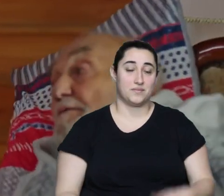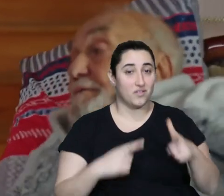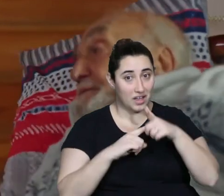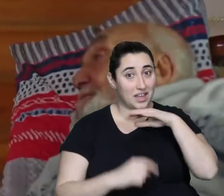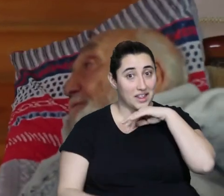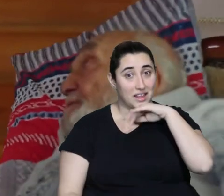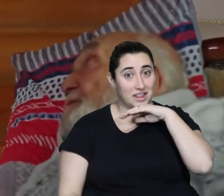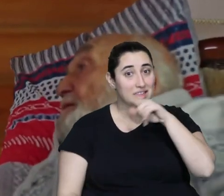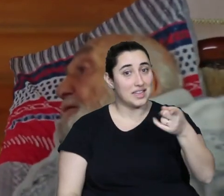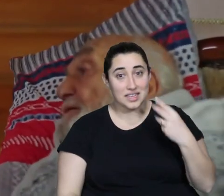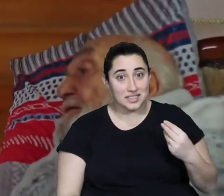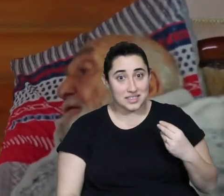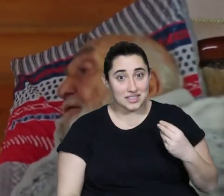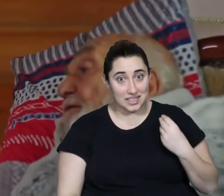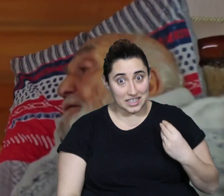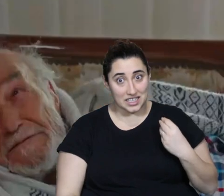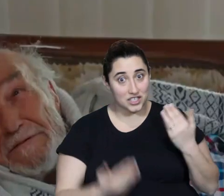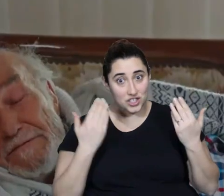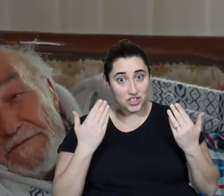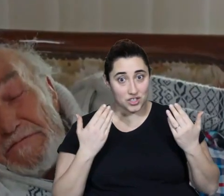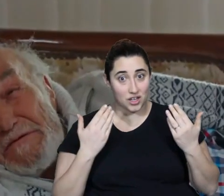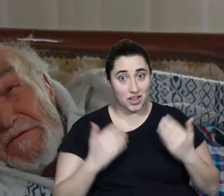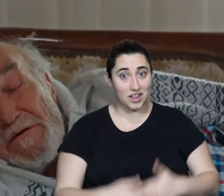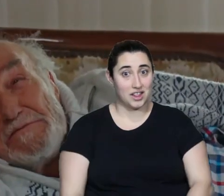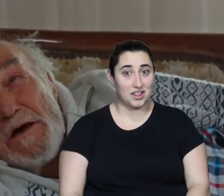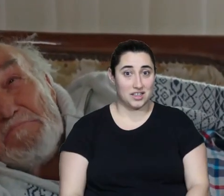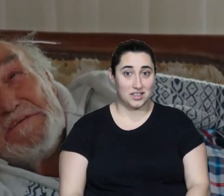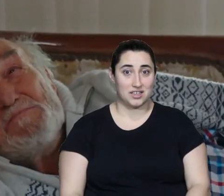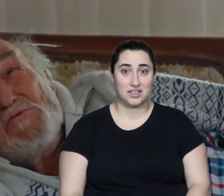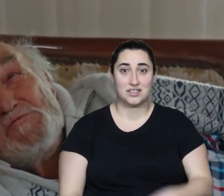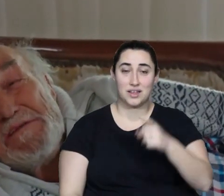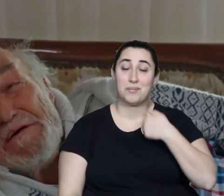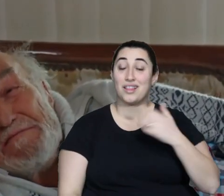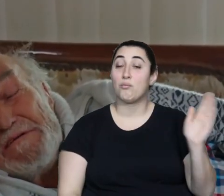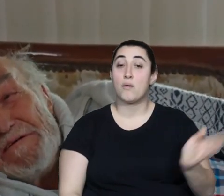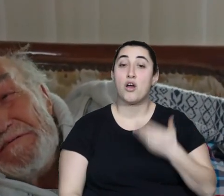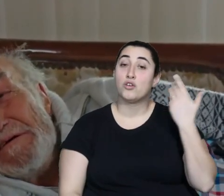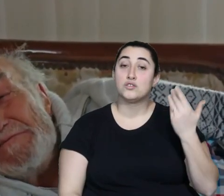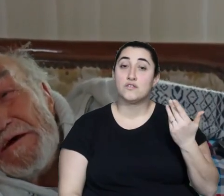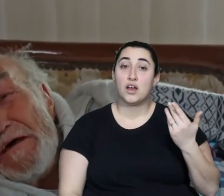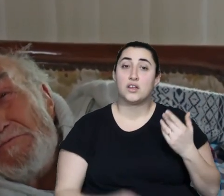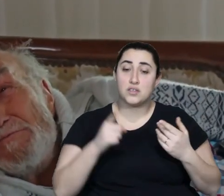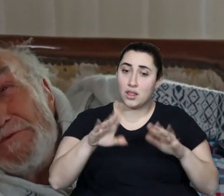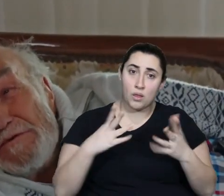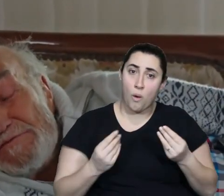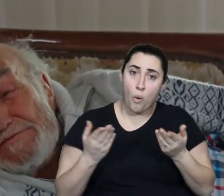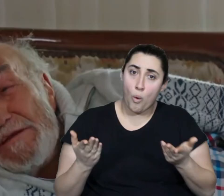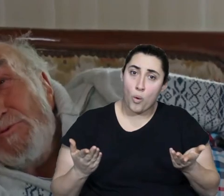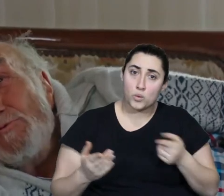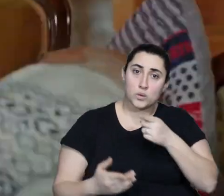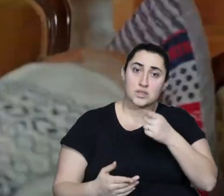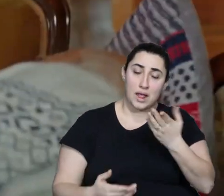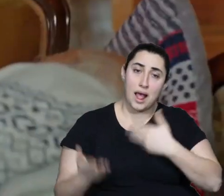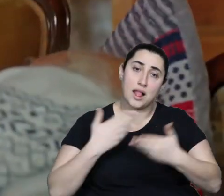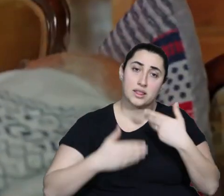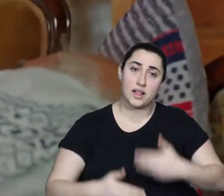Faik dedem, nasılsın? İyisin inşallah. Ha, sen beni boş ver de. Sana ne oldu? Asıl sen